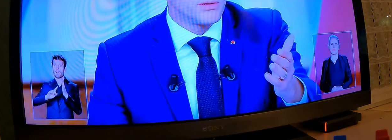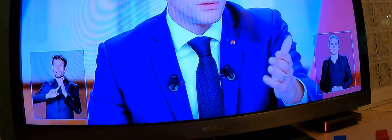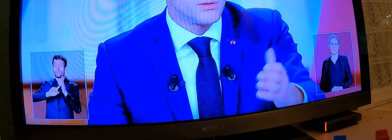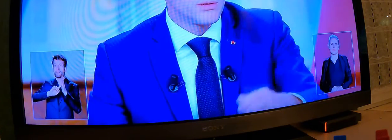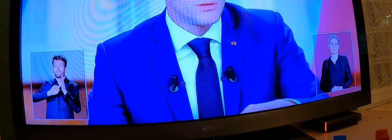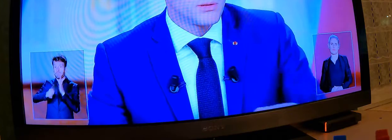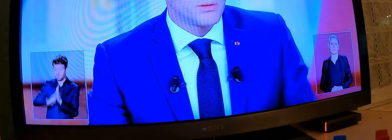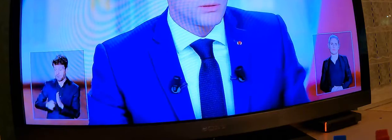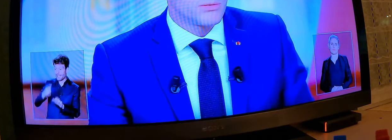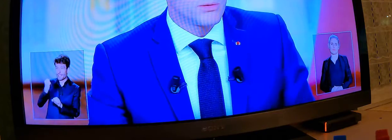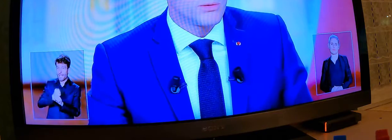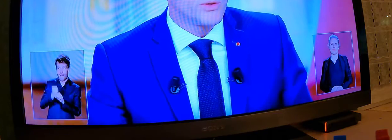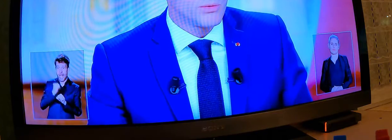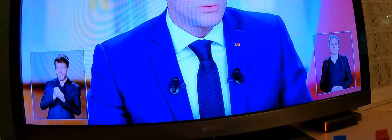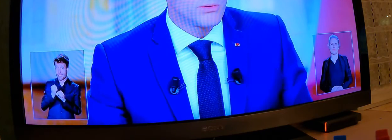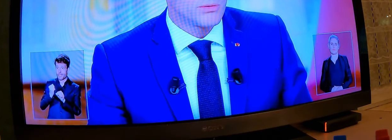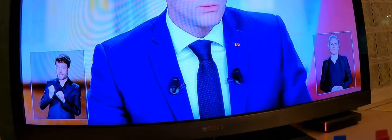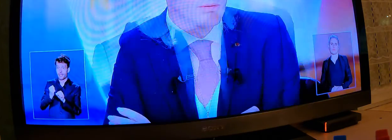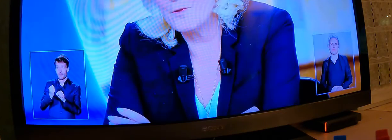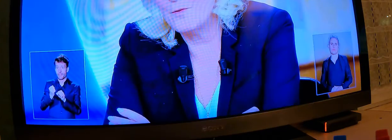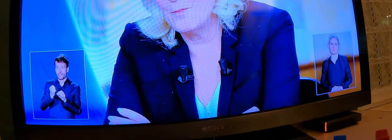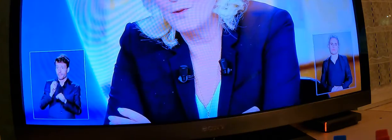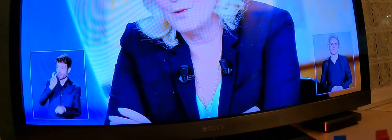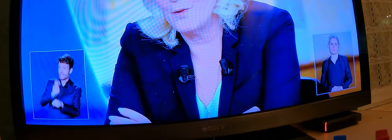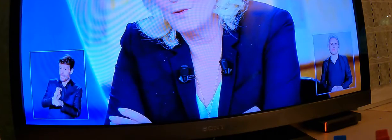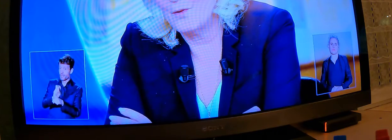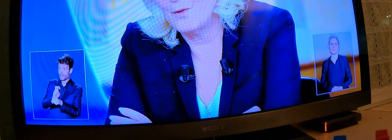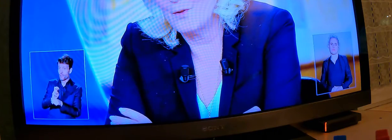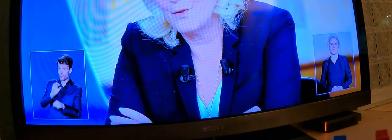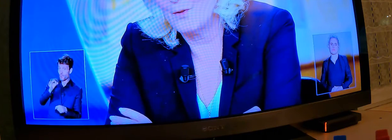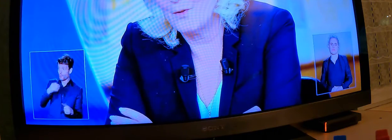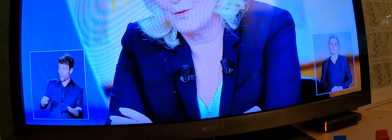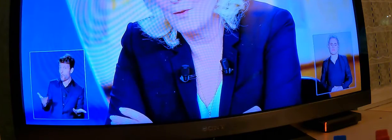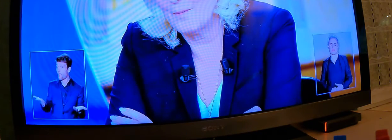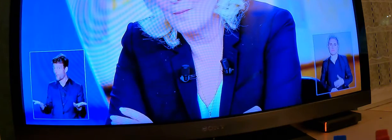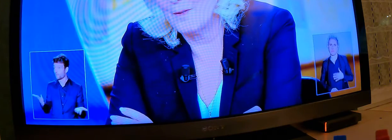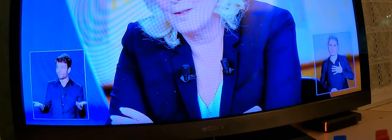élu. Oui ou non? Je suis absolument